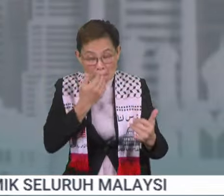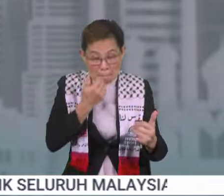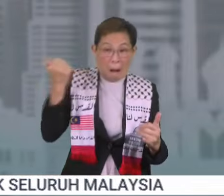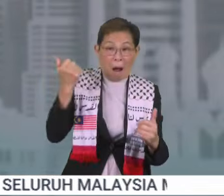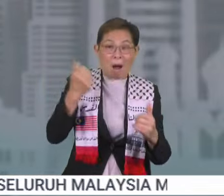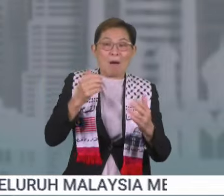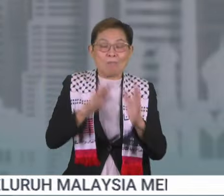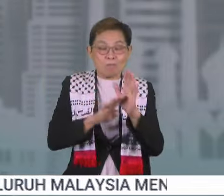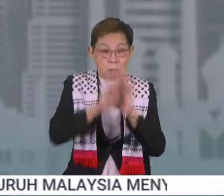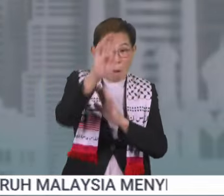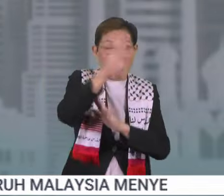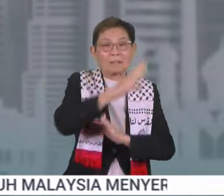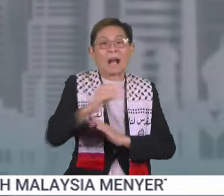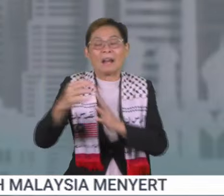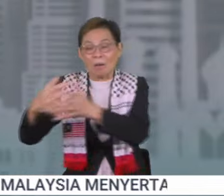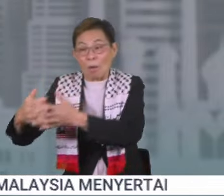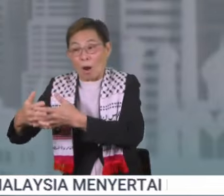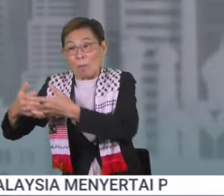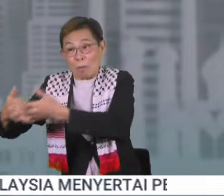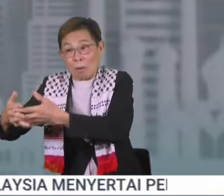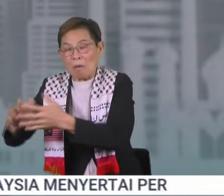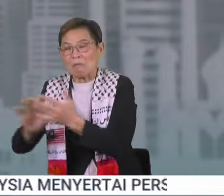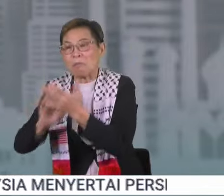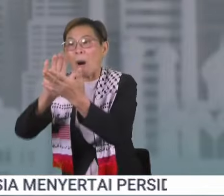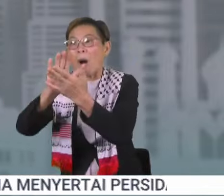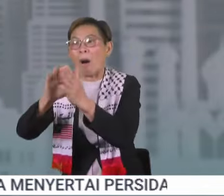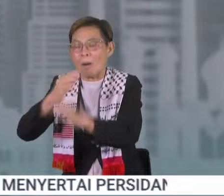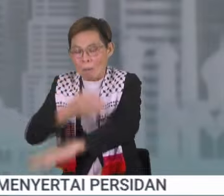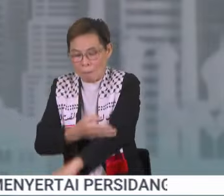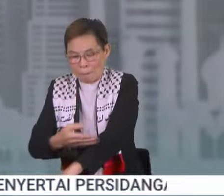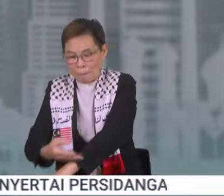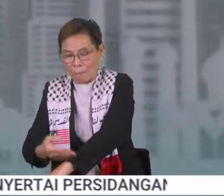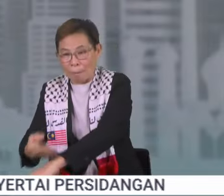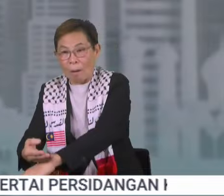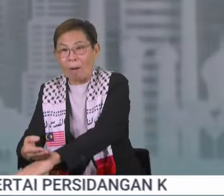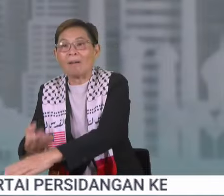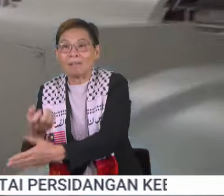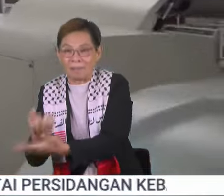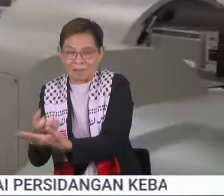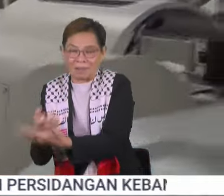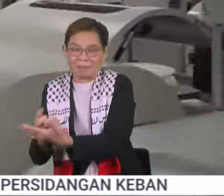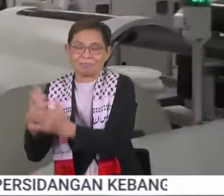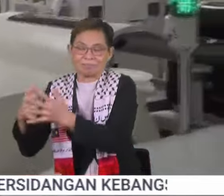pertumbuhan meskipun Amerika Syarikat berdepan kemelesetan.